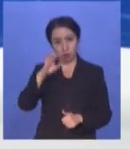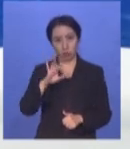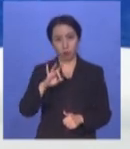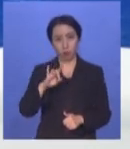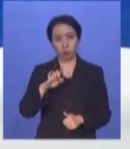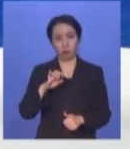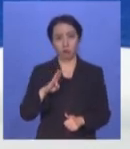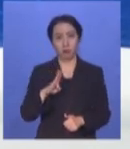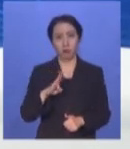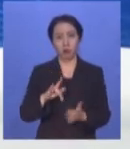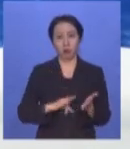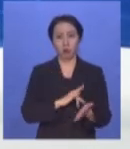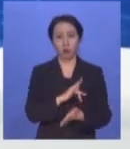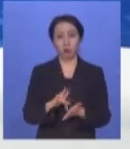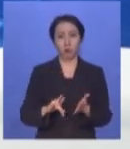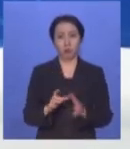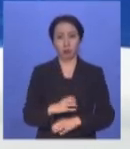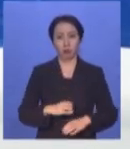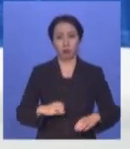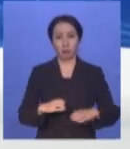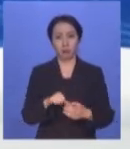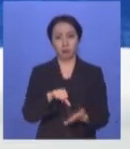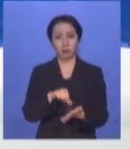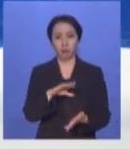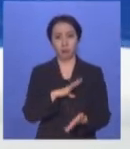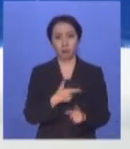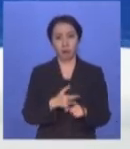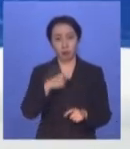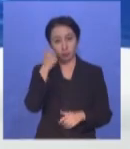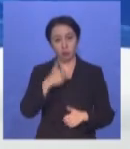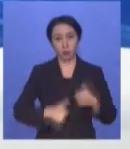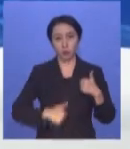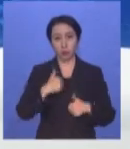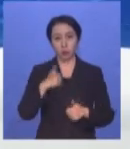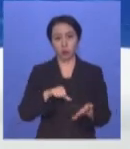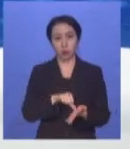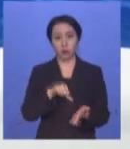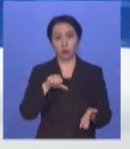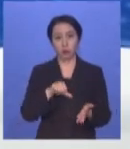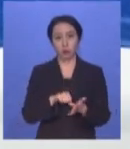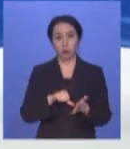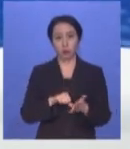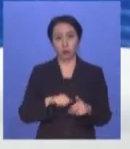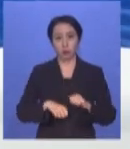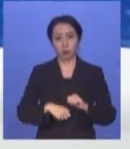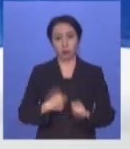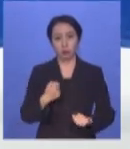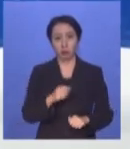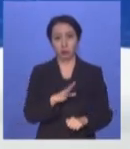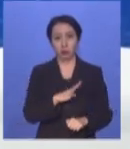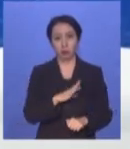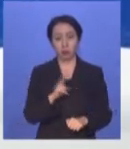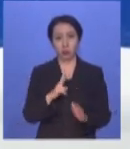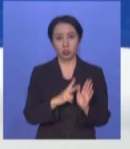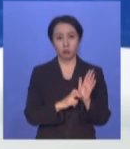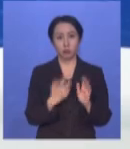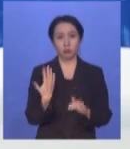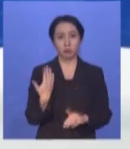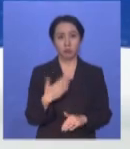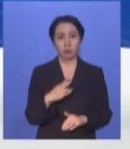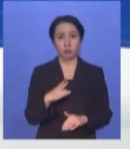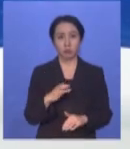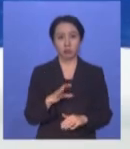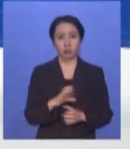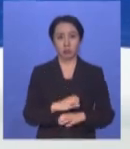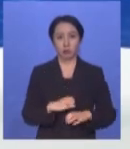Қорған, Новосібір қалаларынан келген командалар да қатысып жатыр. Биыл турнирге қатысуға ниет білдіргендер саны едәуір артқан, 750-ге